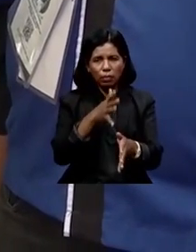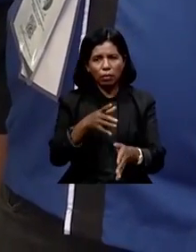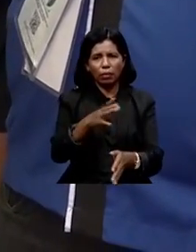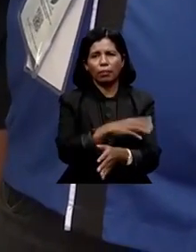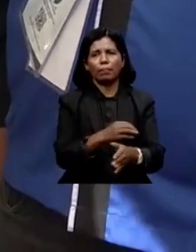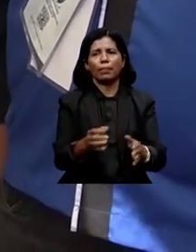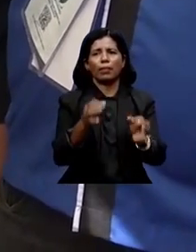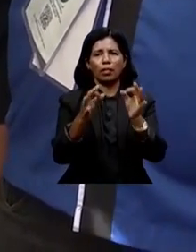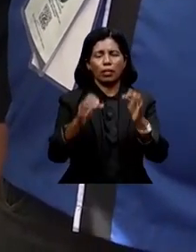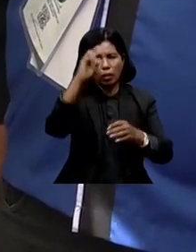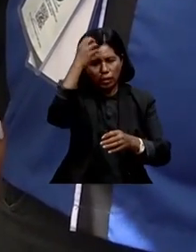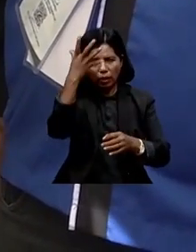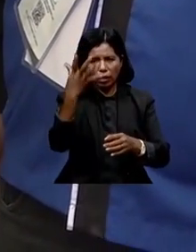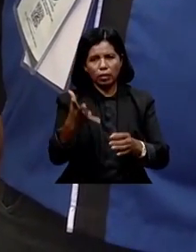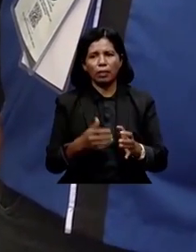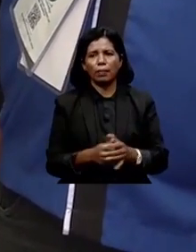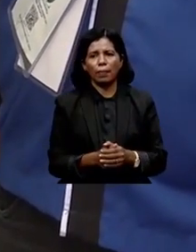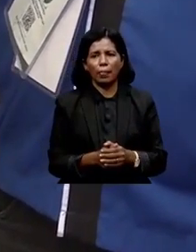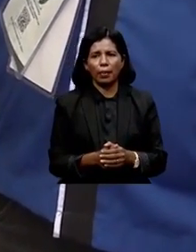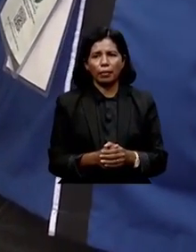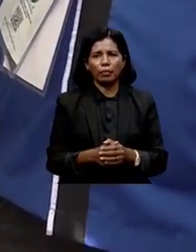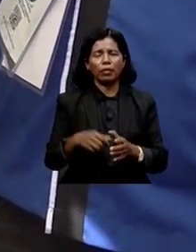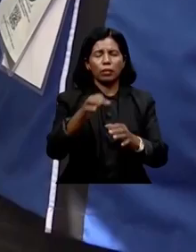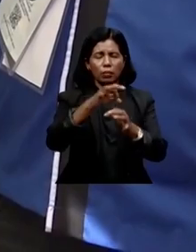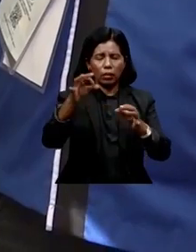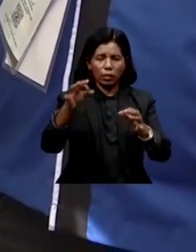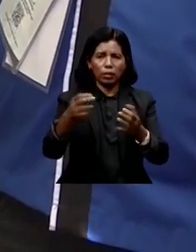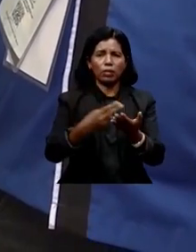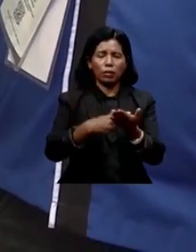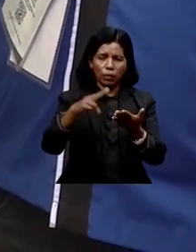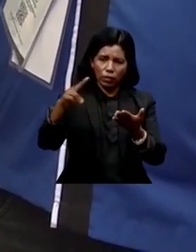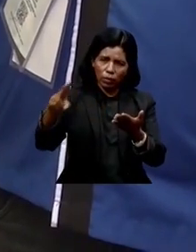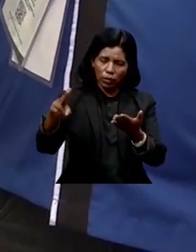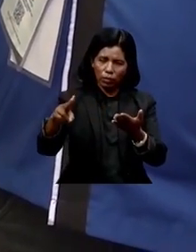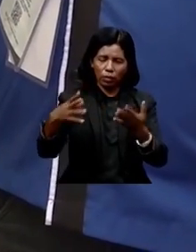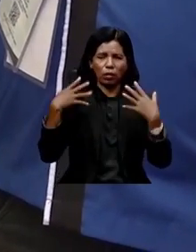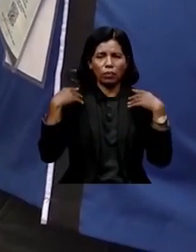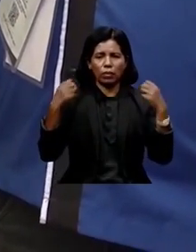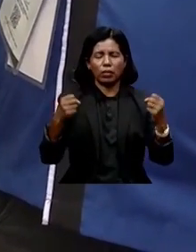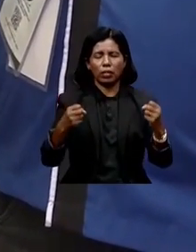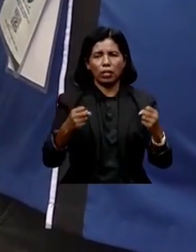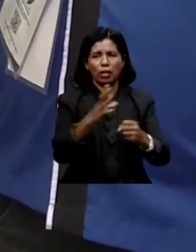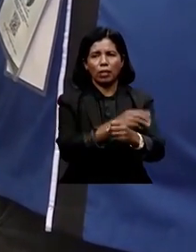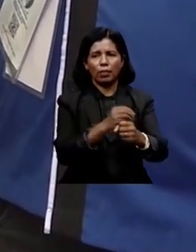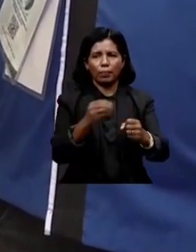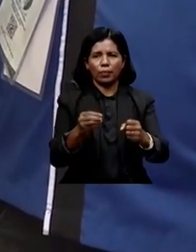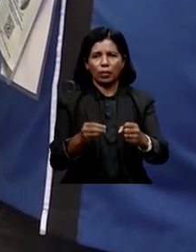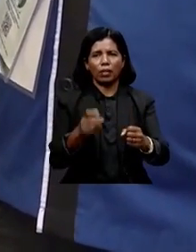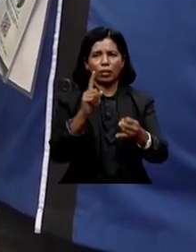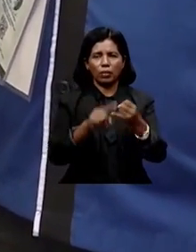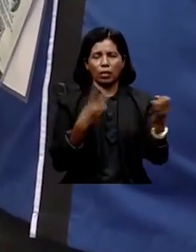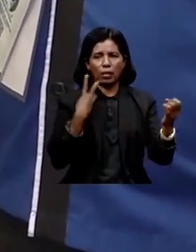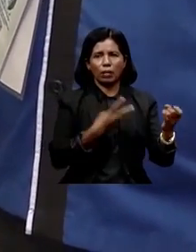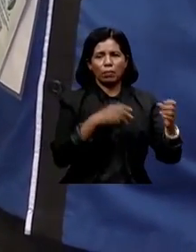karik ne grasa spiritu santu ninia forsa harunia makas ikus mai ami